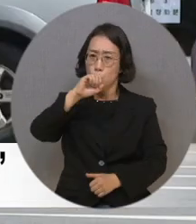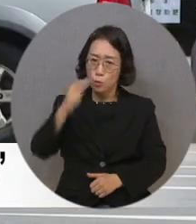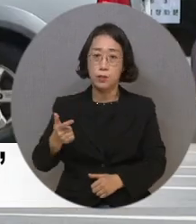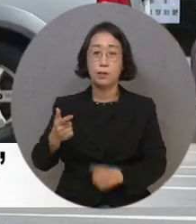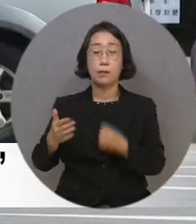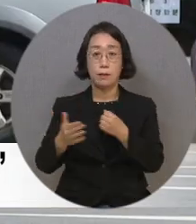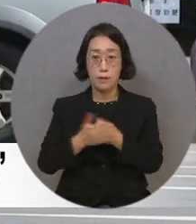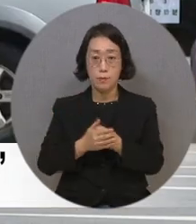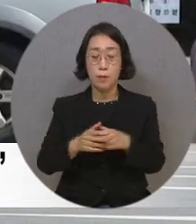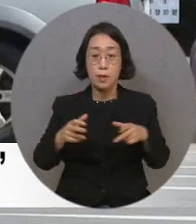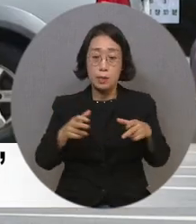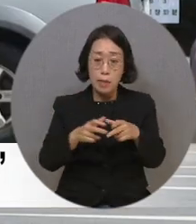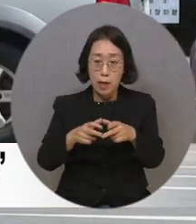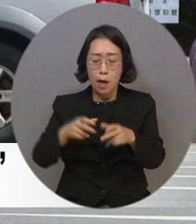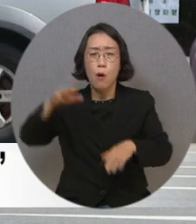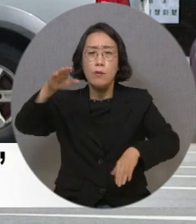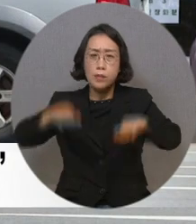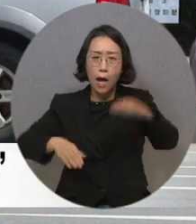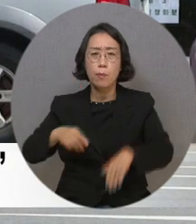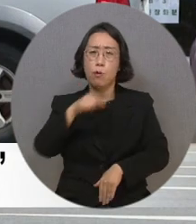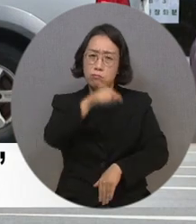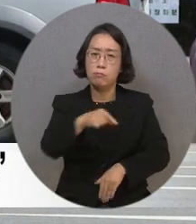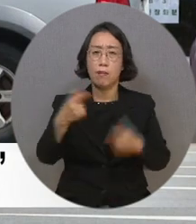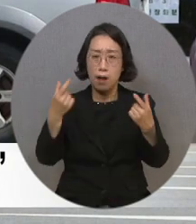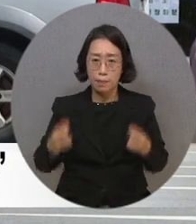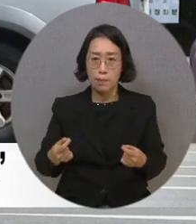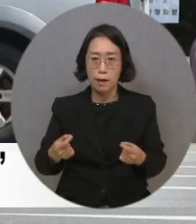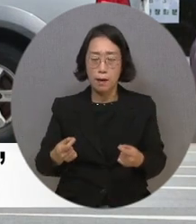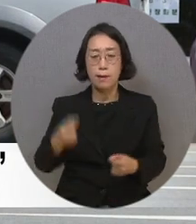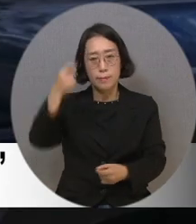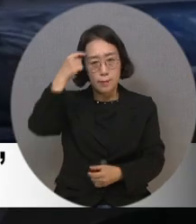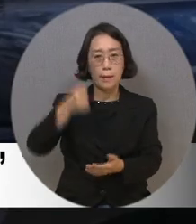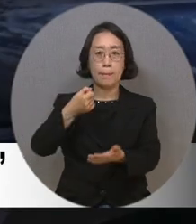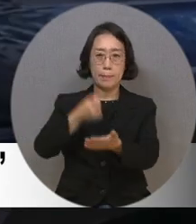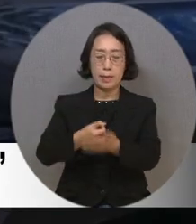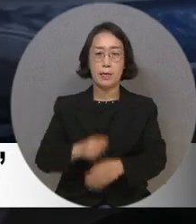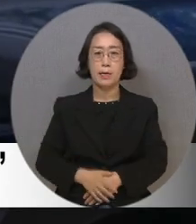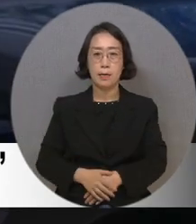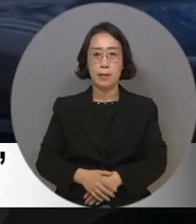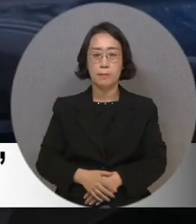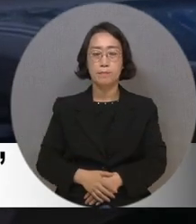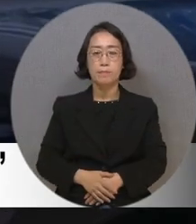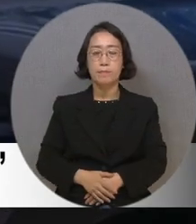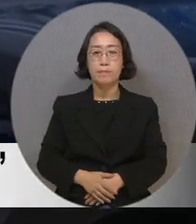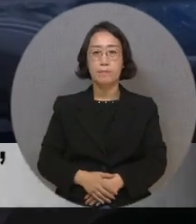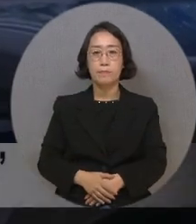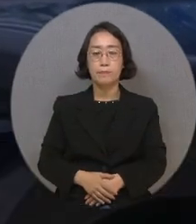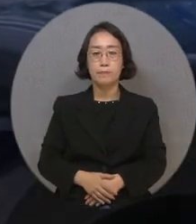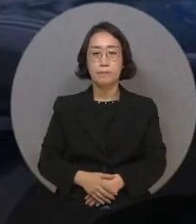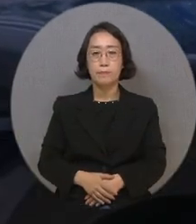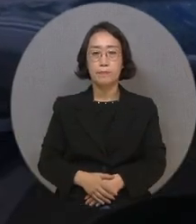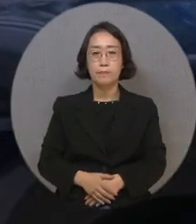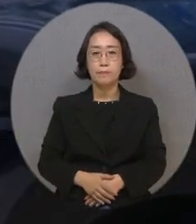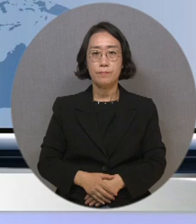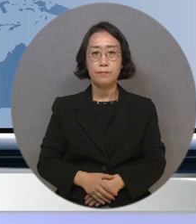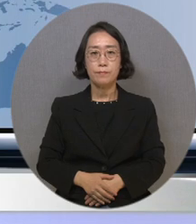상황에서는 비장애인과의 차별 요소가 될 수 있다고 판단했습니다. 복지TV 뉴스 김은별입니다.